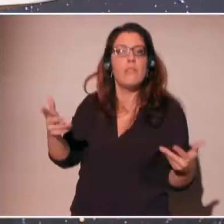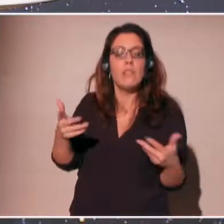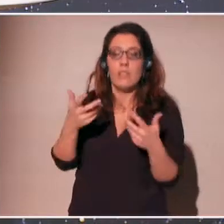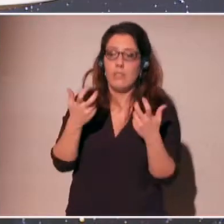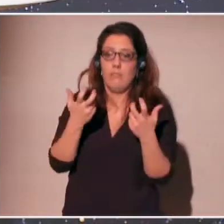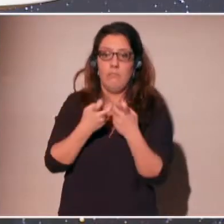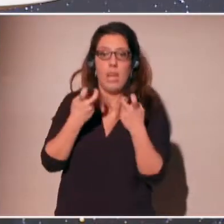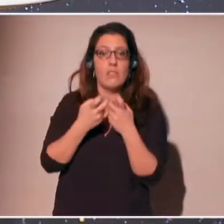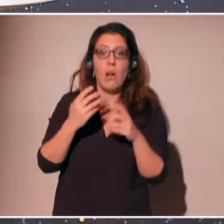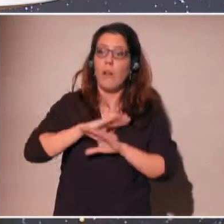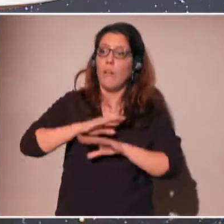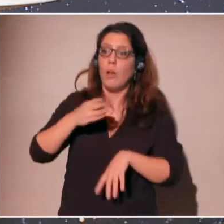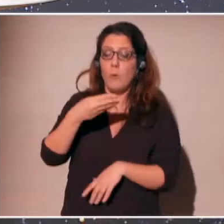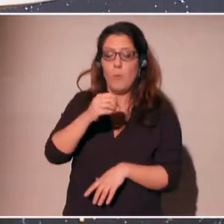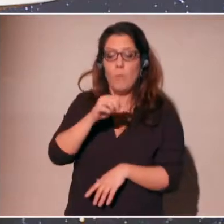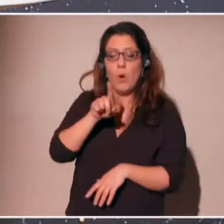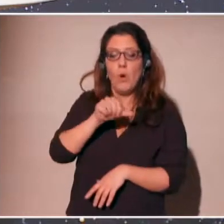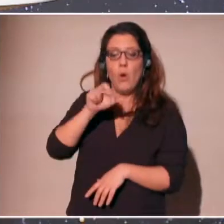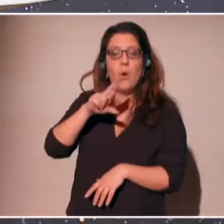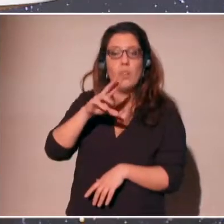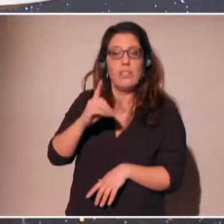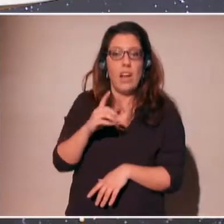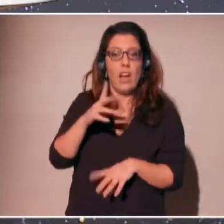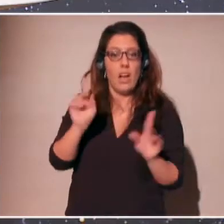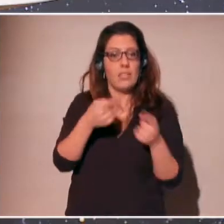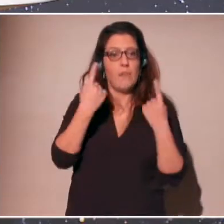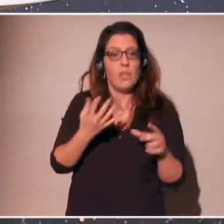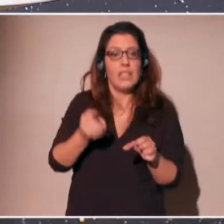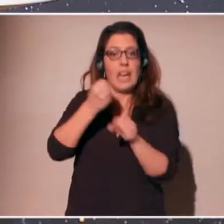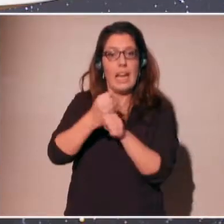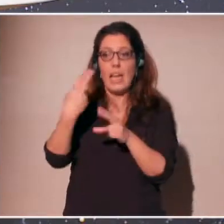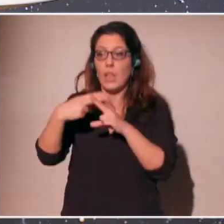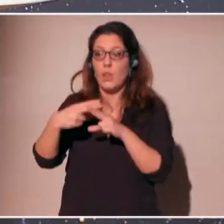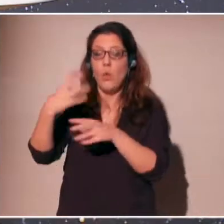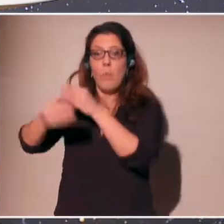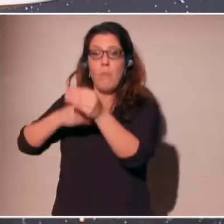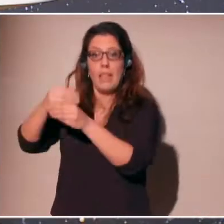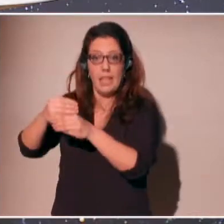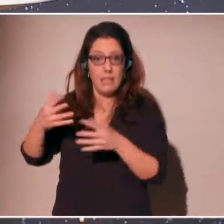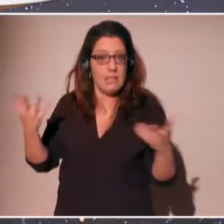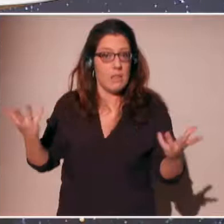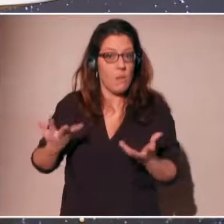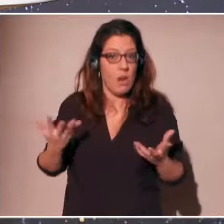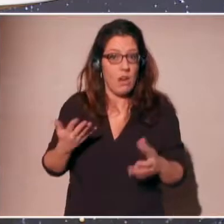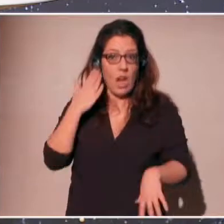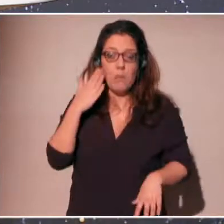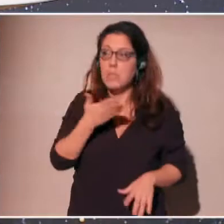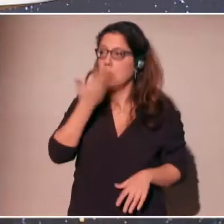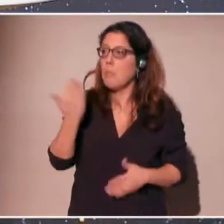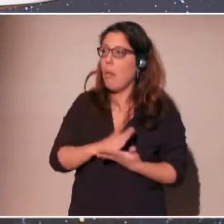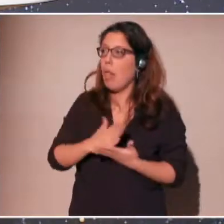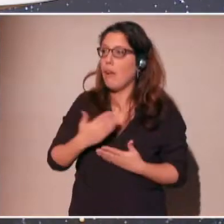dernière symphonie de Mozart qui porte le nom d'une planète? Si vous ne connaissez pas la question et que vous souhaitez la connaître, qu'allez-vous faire? Eh bien, vous allez googler, tout